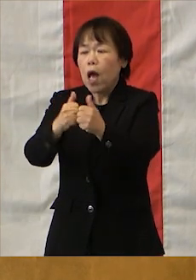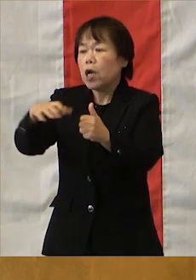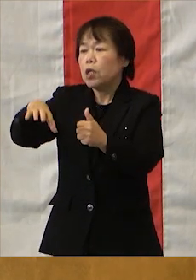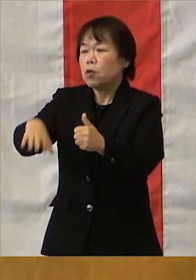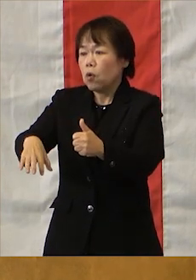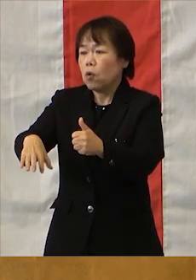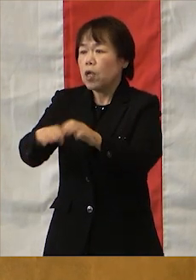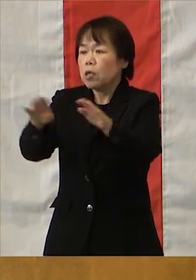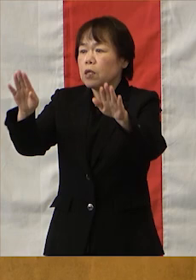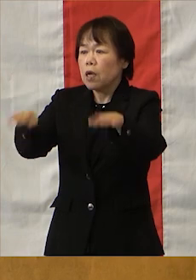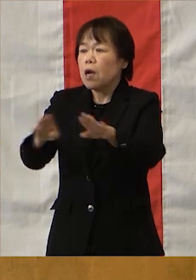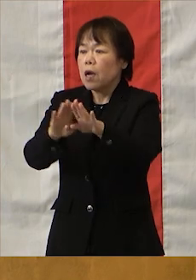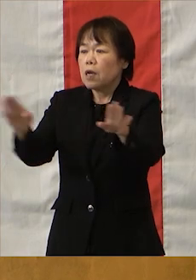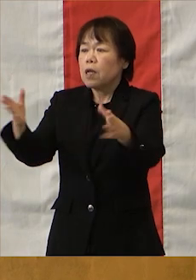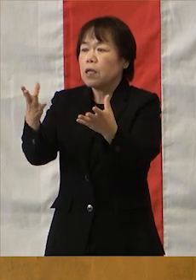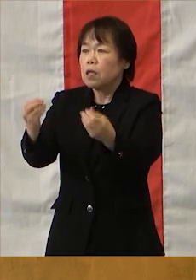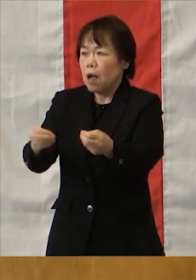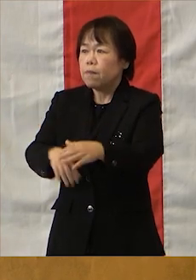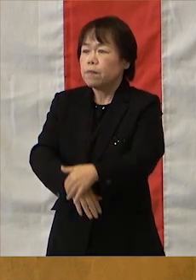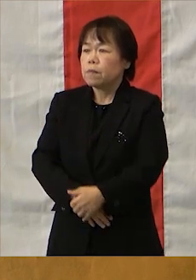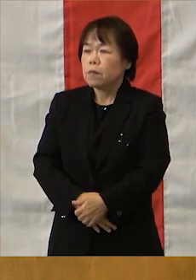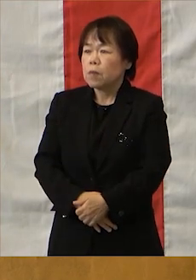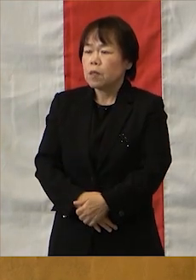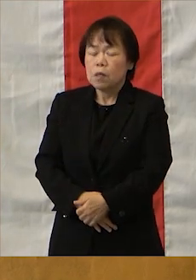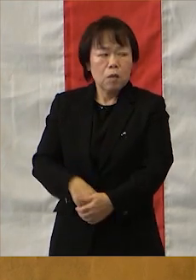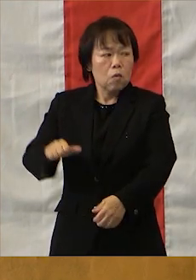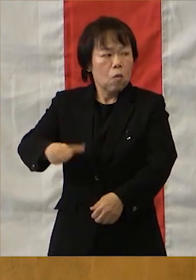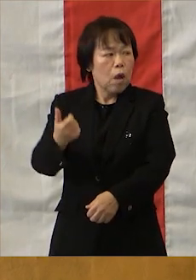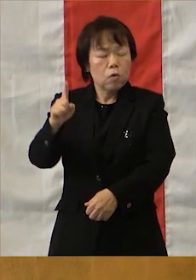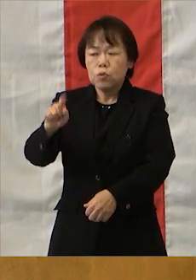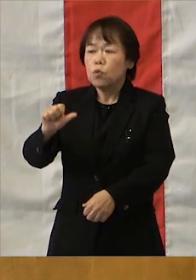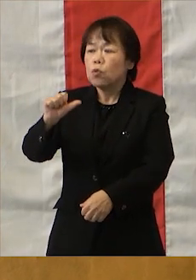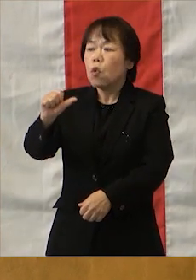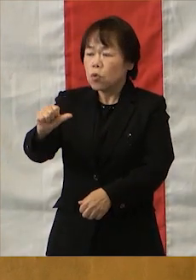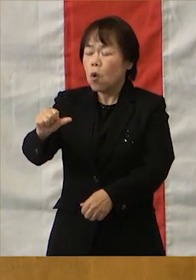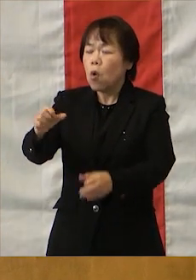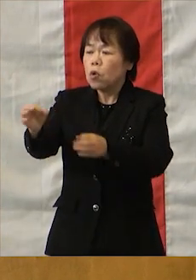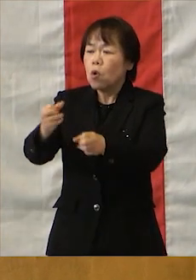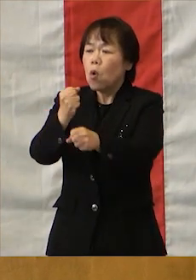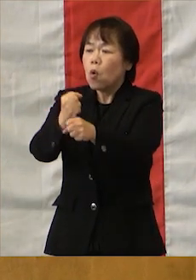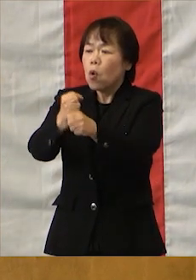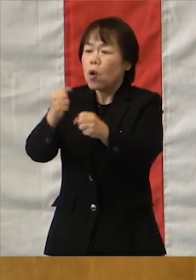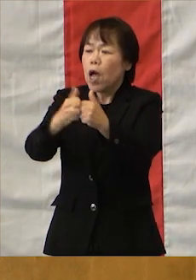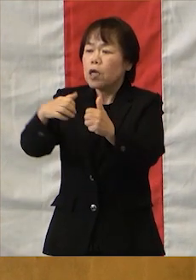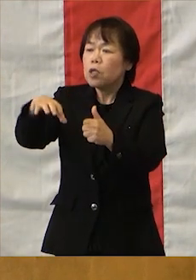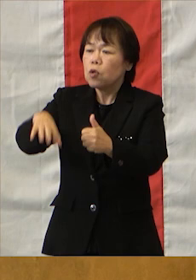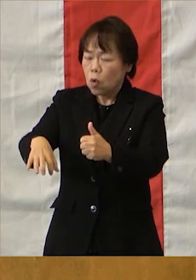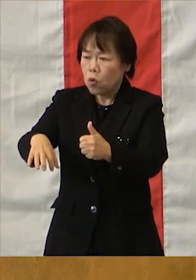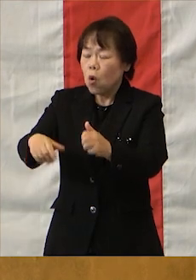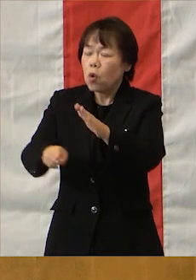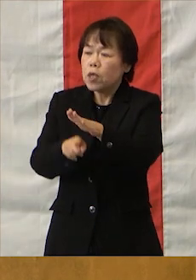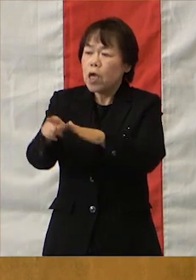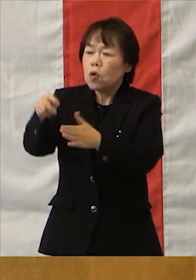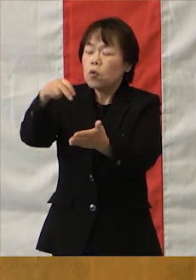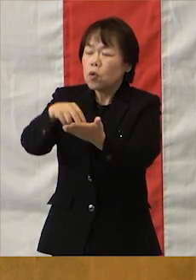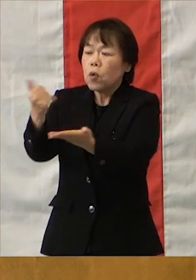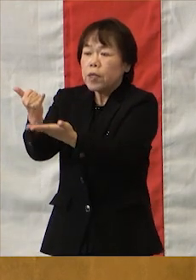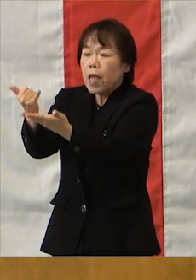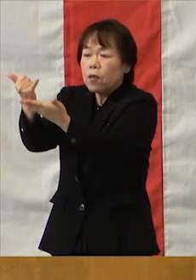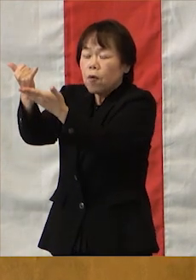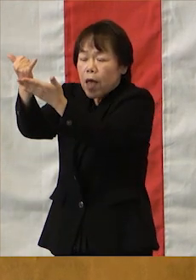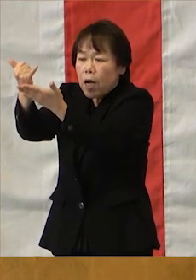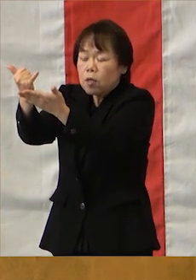開催されました私は515の商工会議所の代表として天皇陛下の前